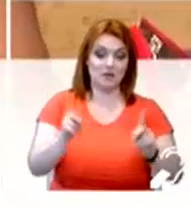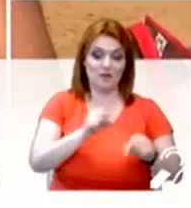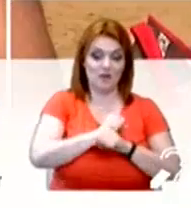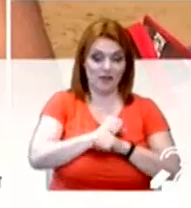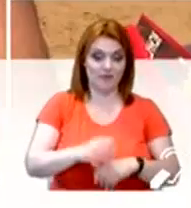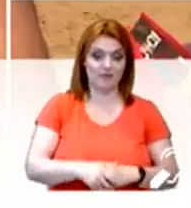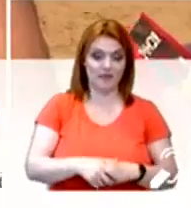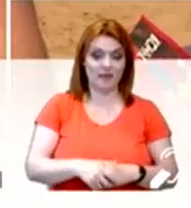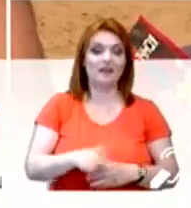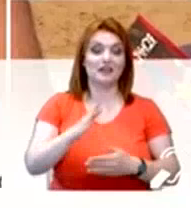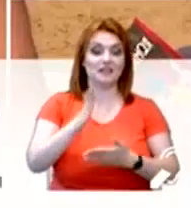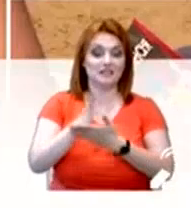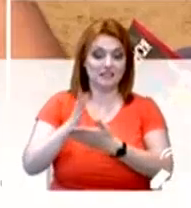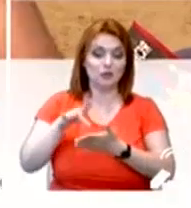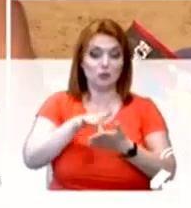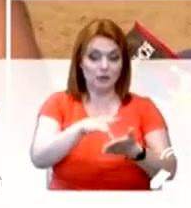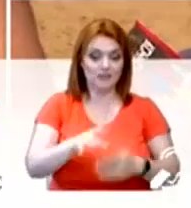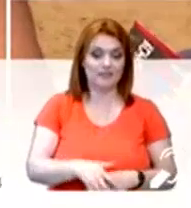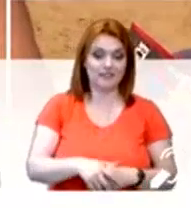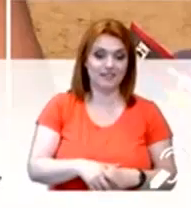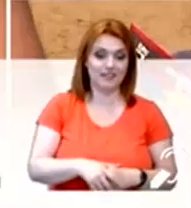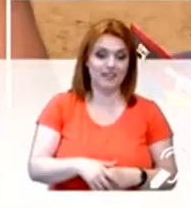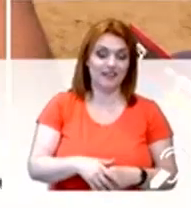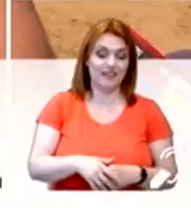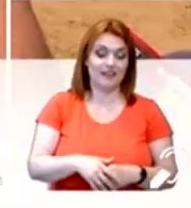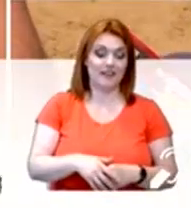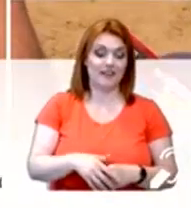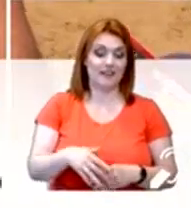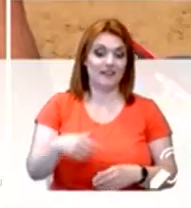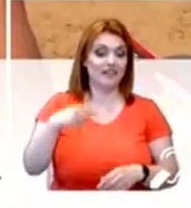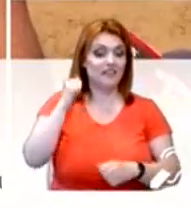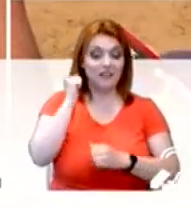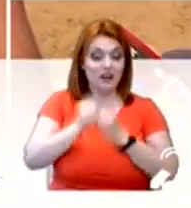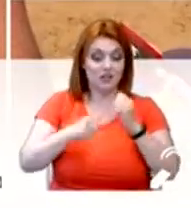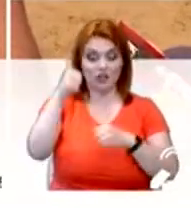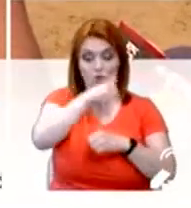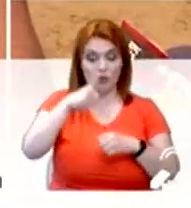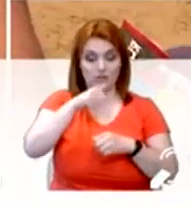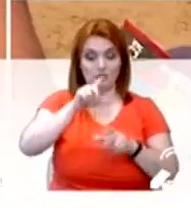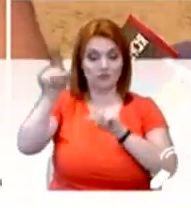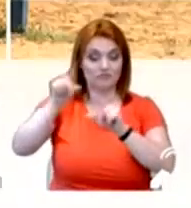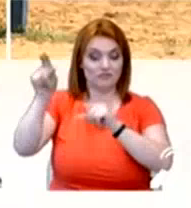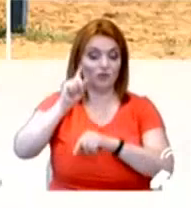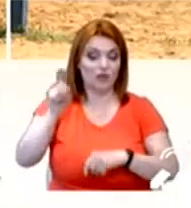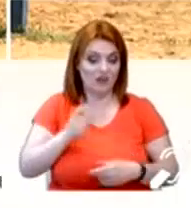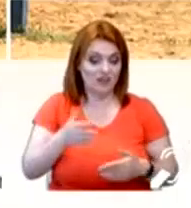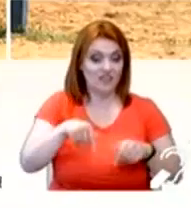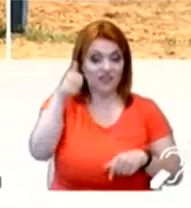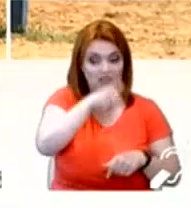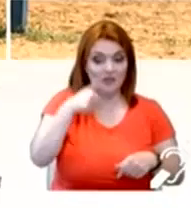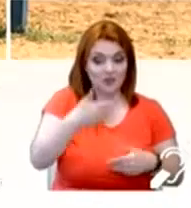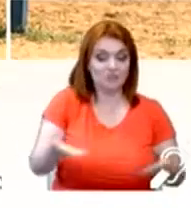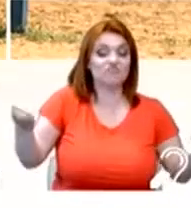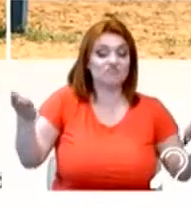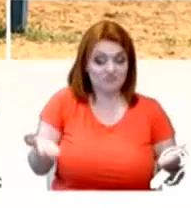turiști. Noi suntem la Ucraina, dacă la Ucraina. Știm ce se petrece. Ați rămas acasă